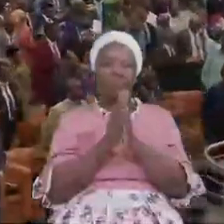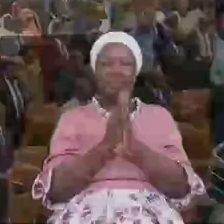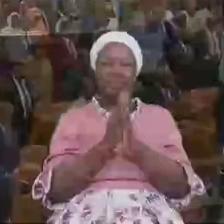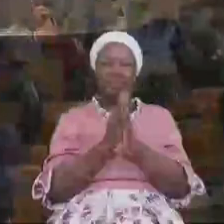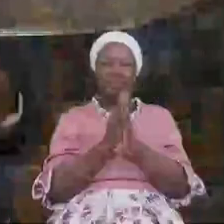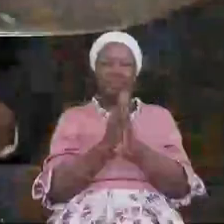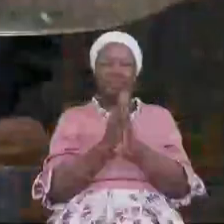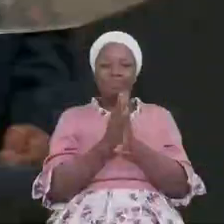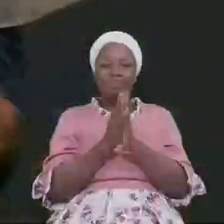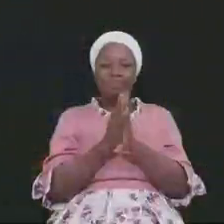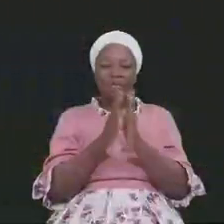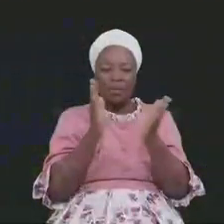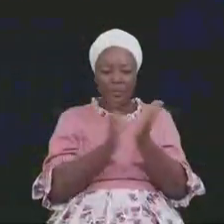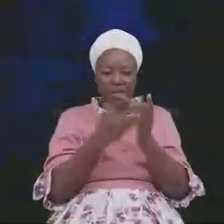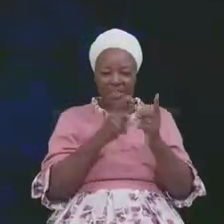Gloire à Dieu.